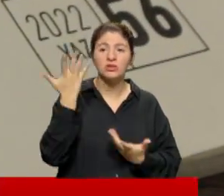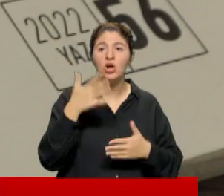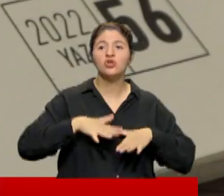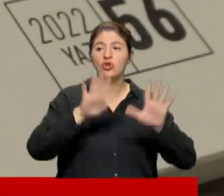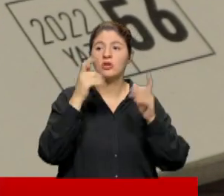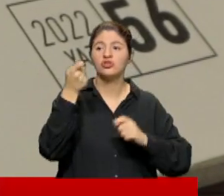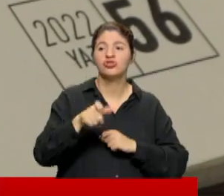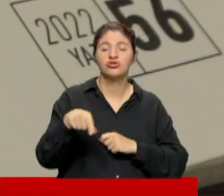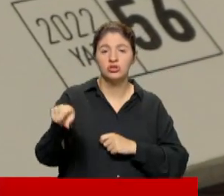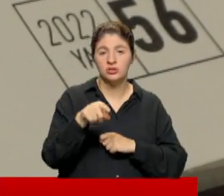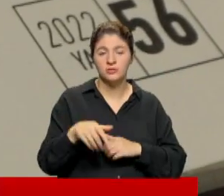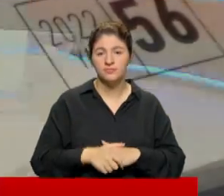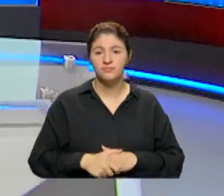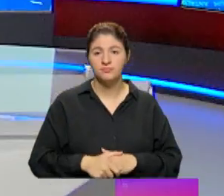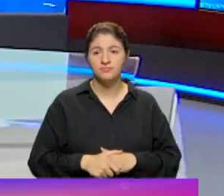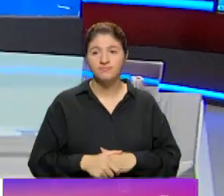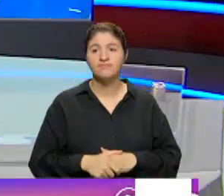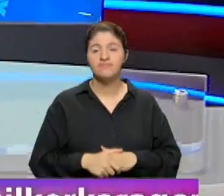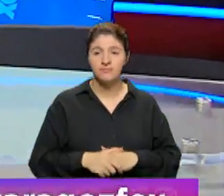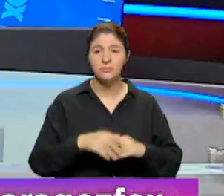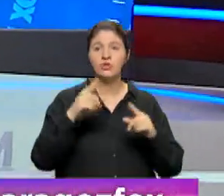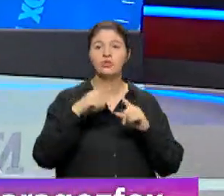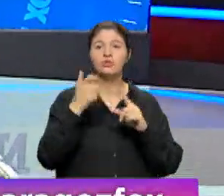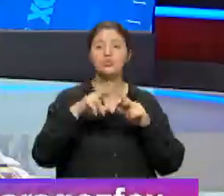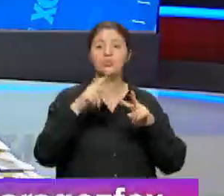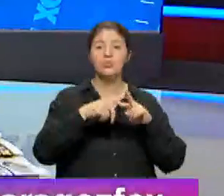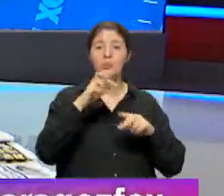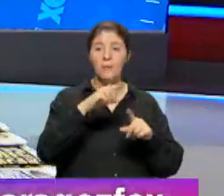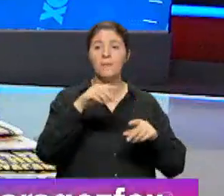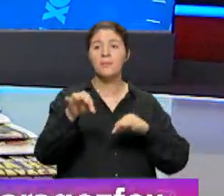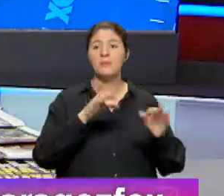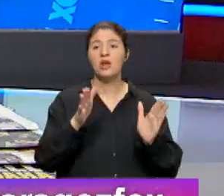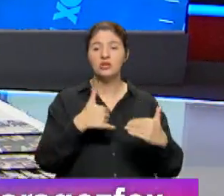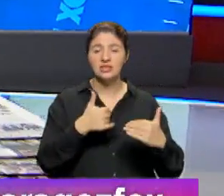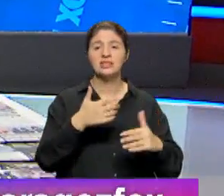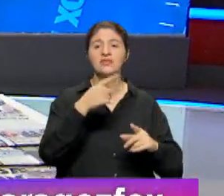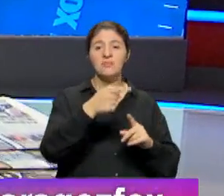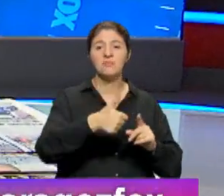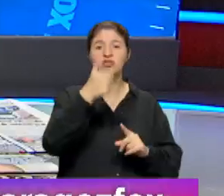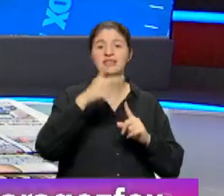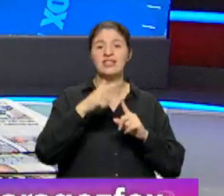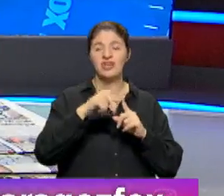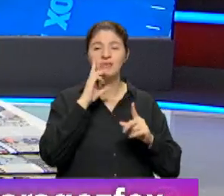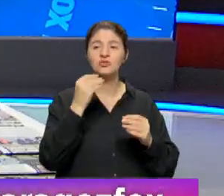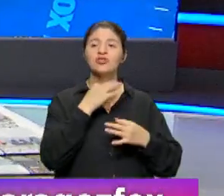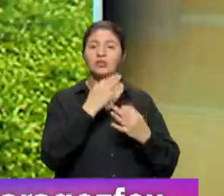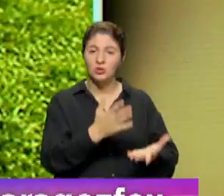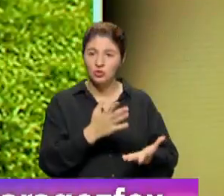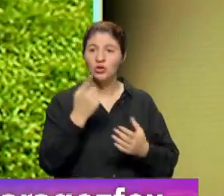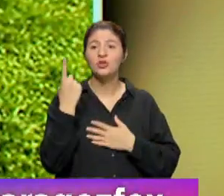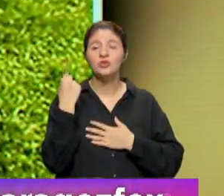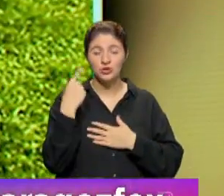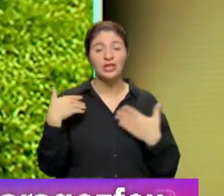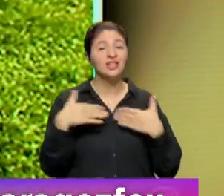göçmen işçiler oluşturuyor tumop Mimarlar Odası Ankara şubesine ve başkanı Tezcan Karakuş candan'a teşekkür ediyoruz